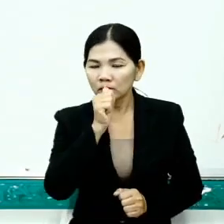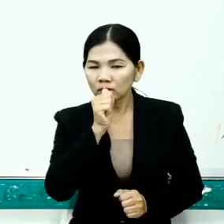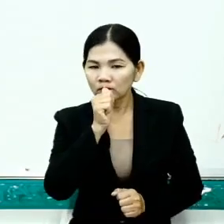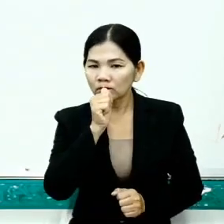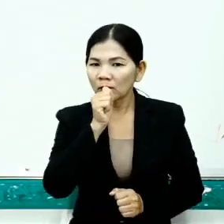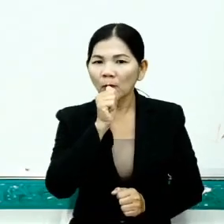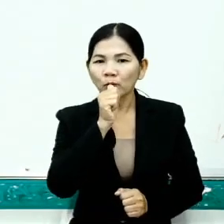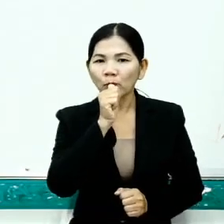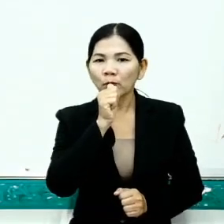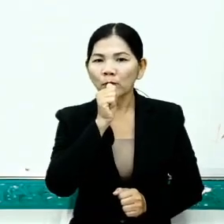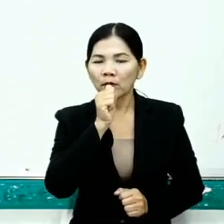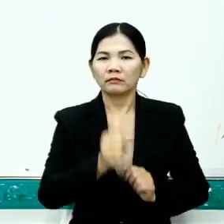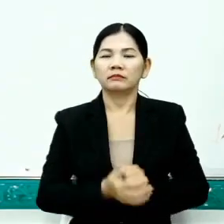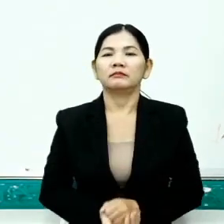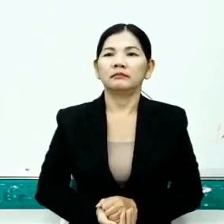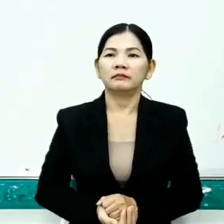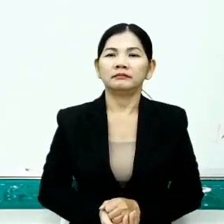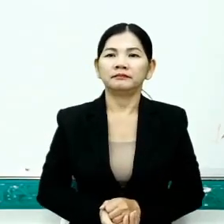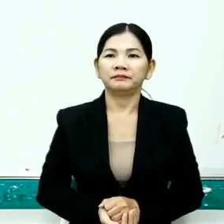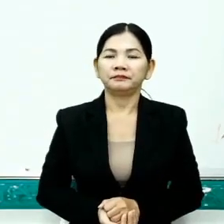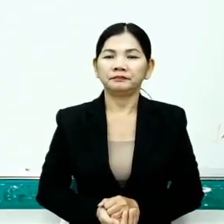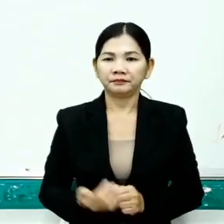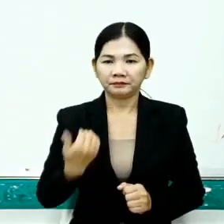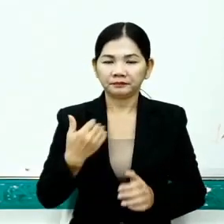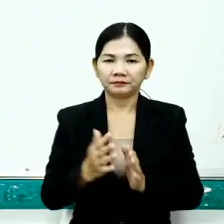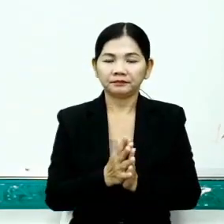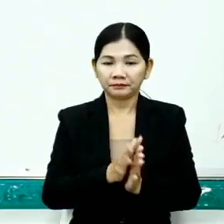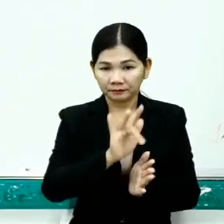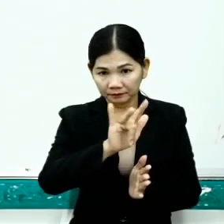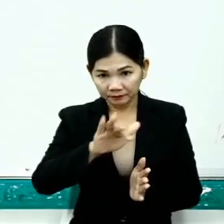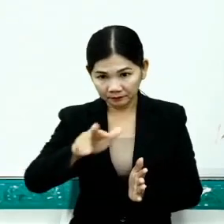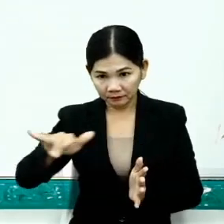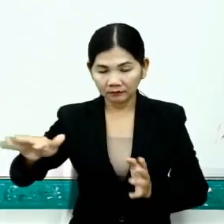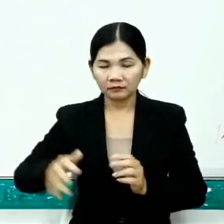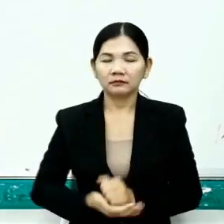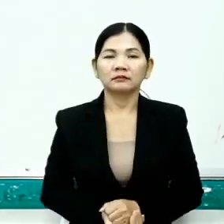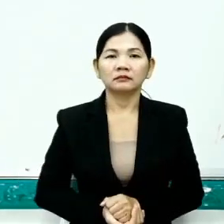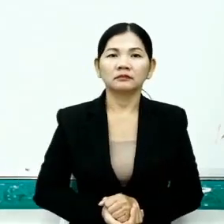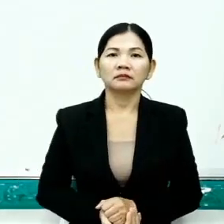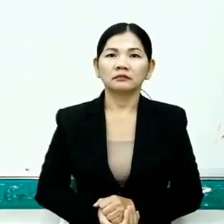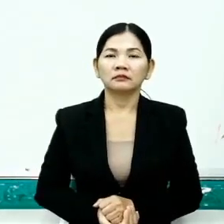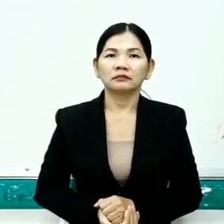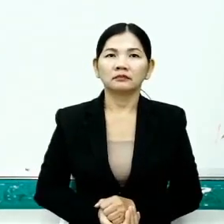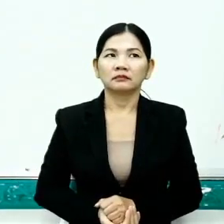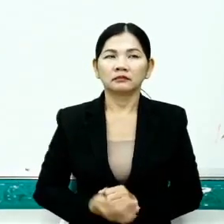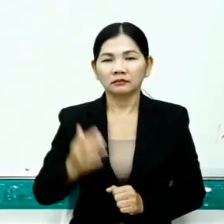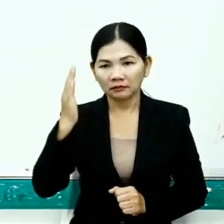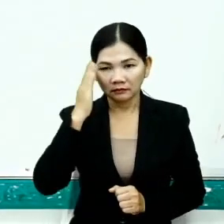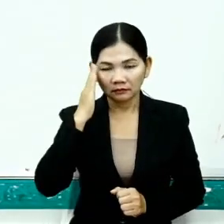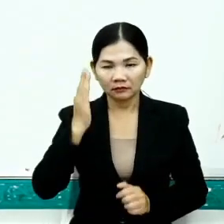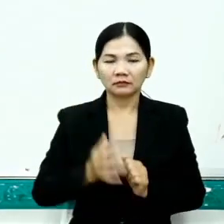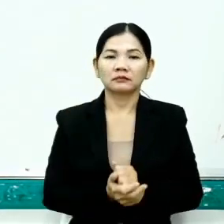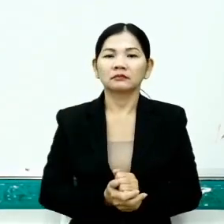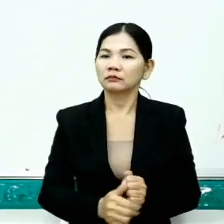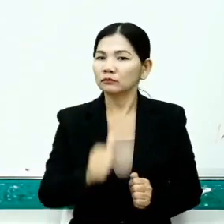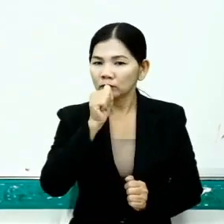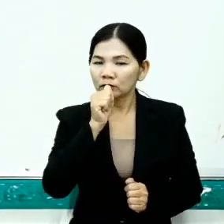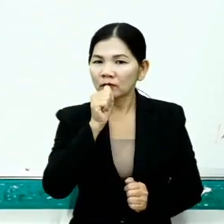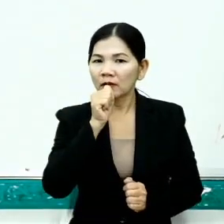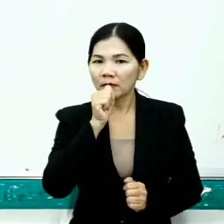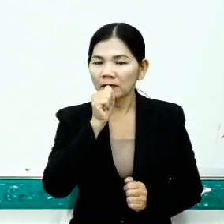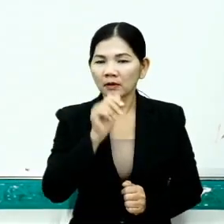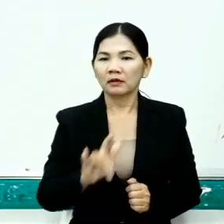បៅចាបំបៅមានអក្សរអ្វីខ្លះណោះចាអ្នកគ្រូគិតឃើញហើយបំបៅ